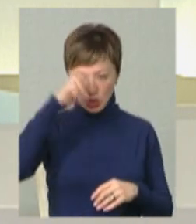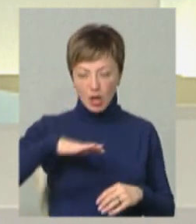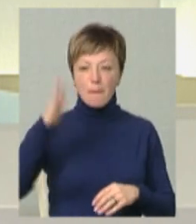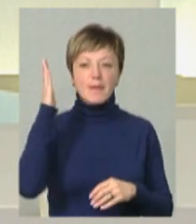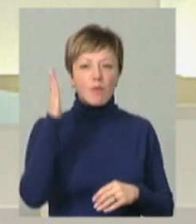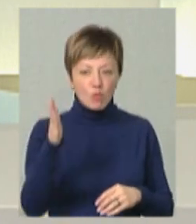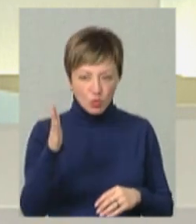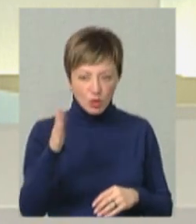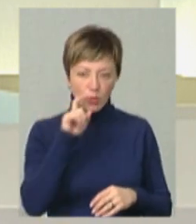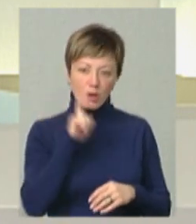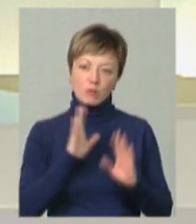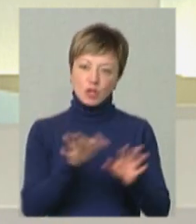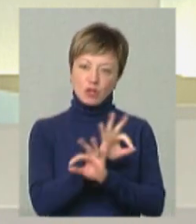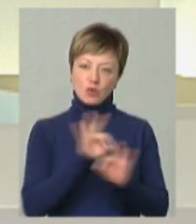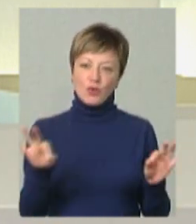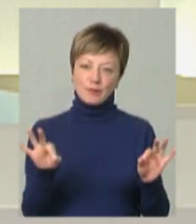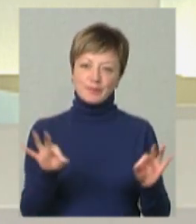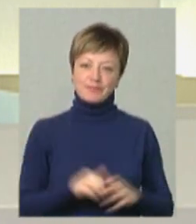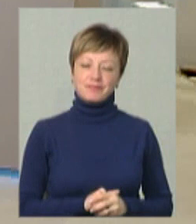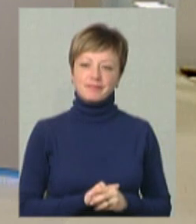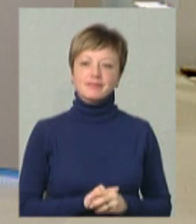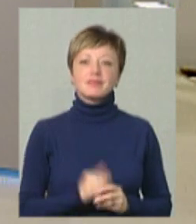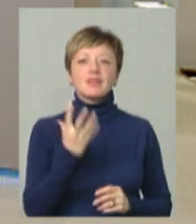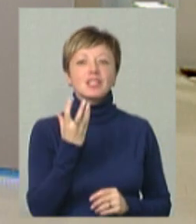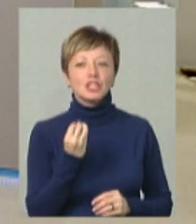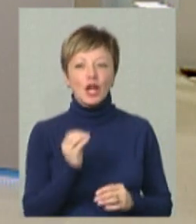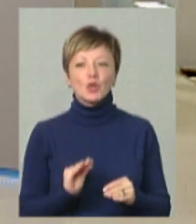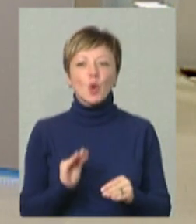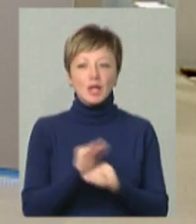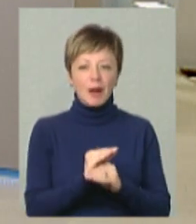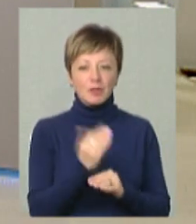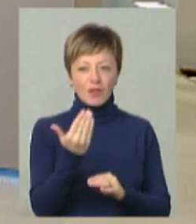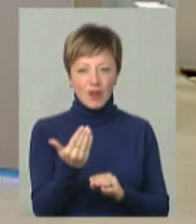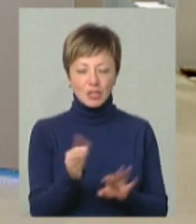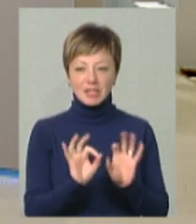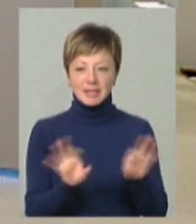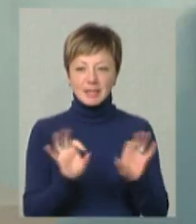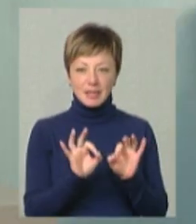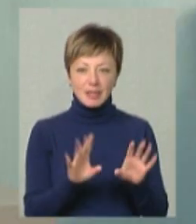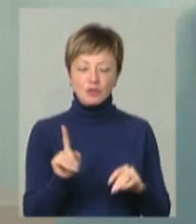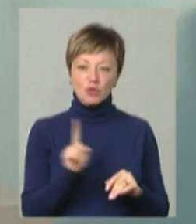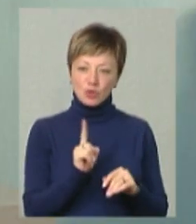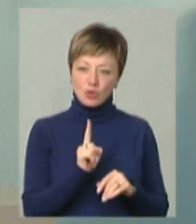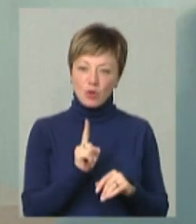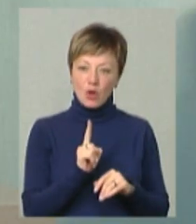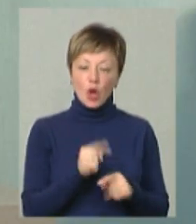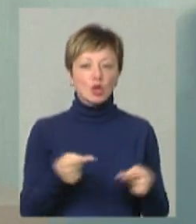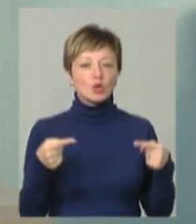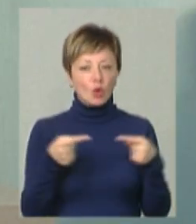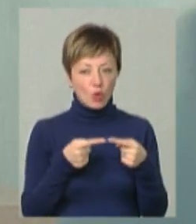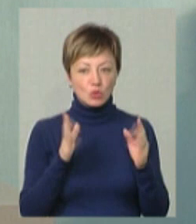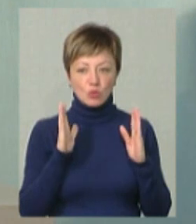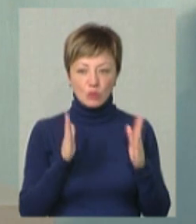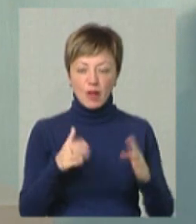майбутнє нашої держави буде чудовим. І ще додам до ваших слів, що точно буде,